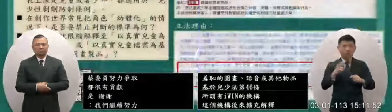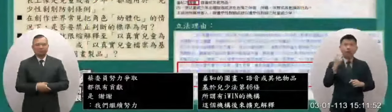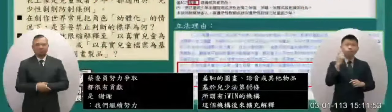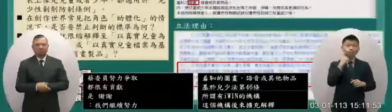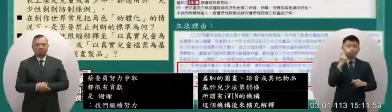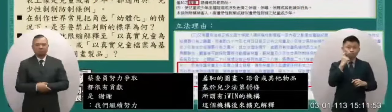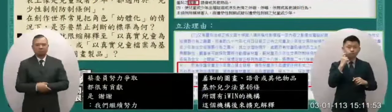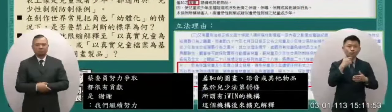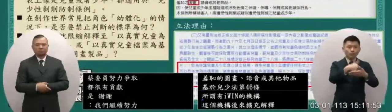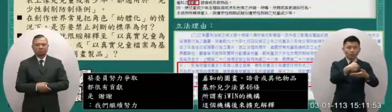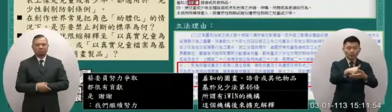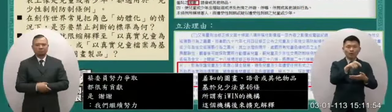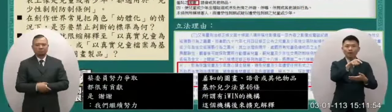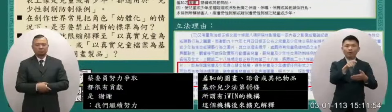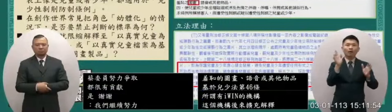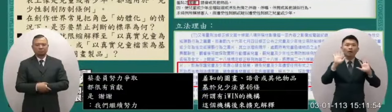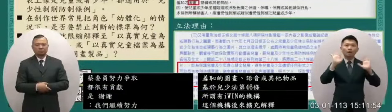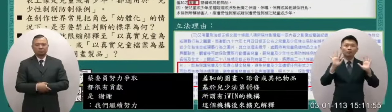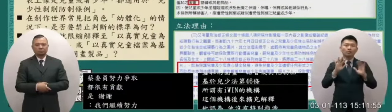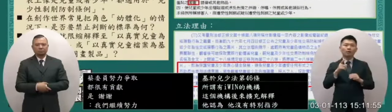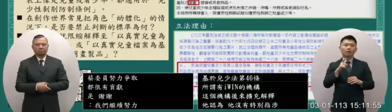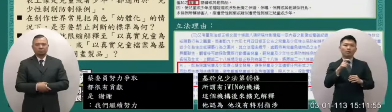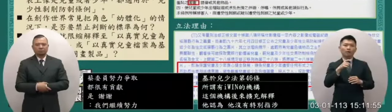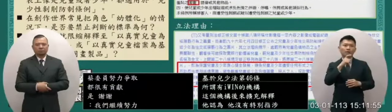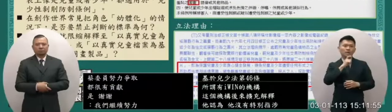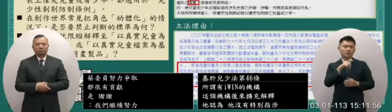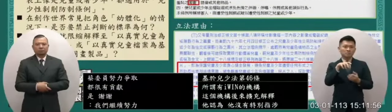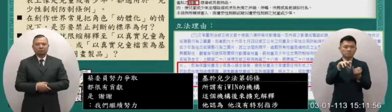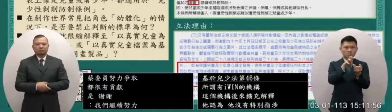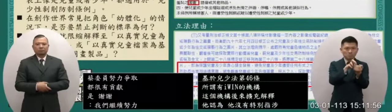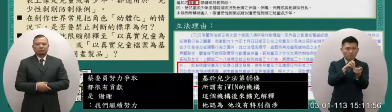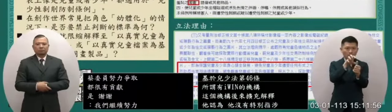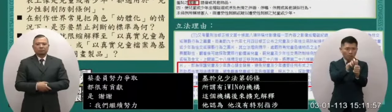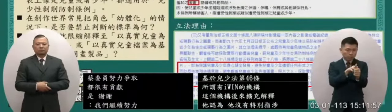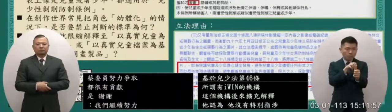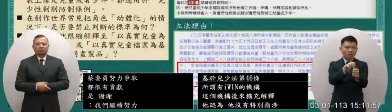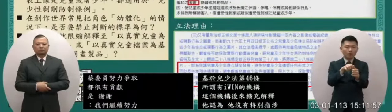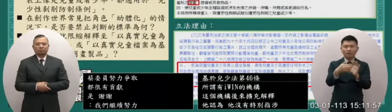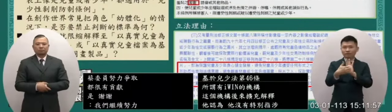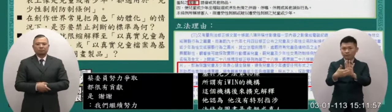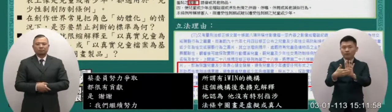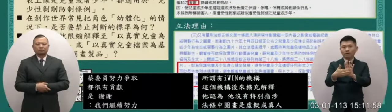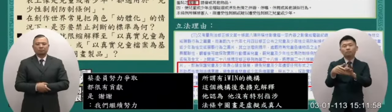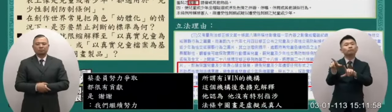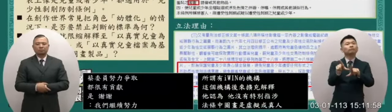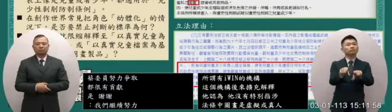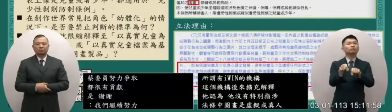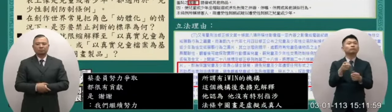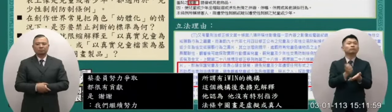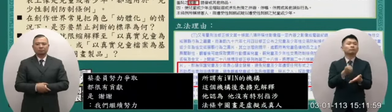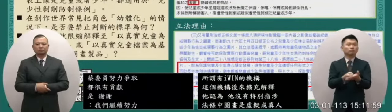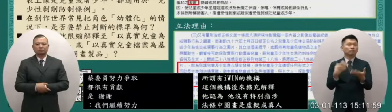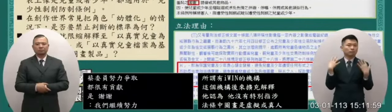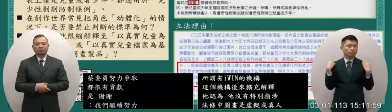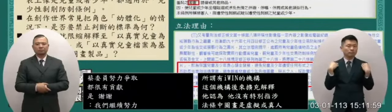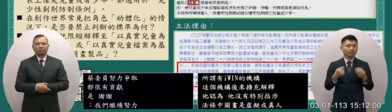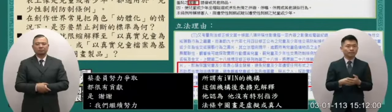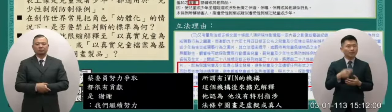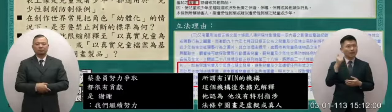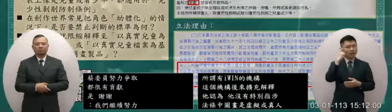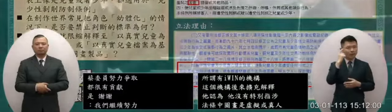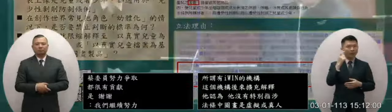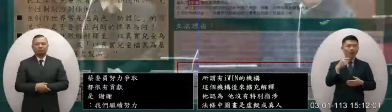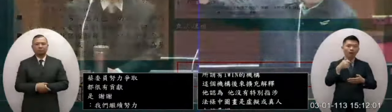是适用儿少性剥削的防治条例。按起来大概我们可以想象上的就是很多虚拟的